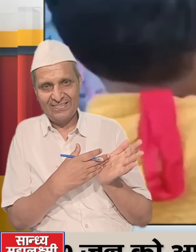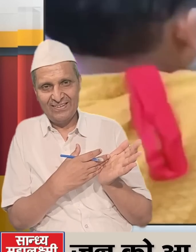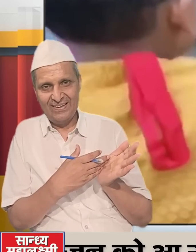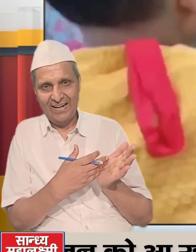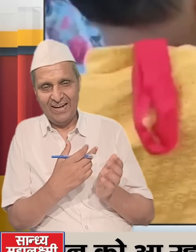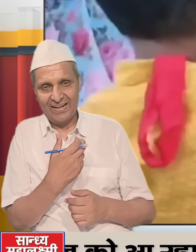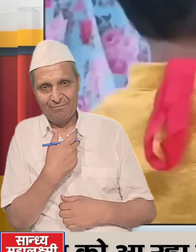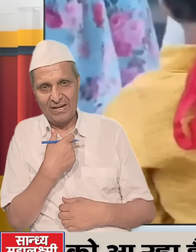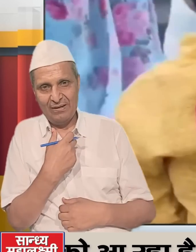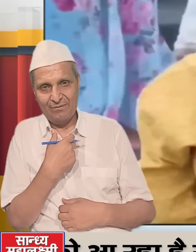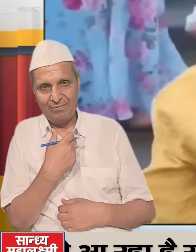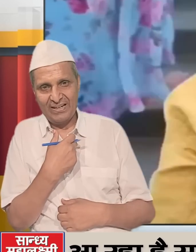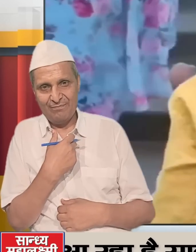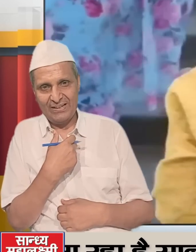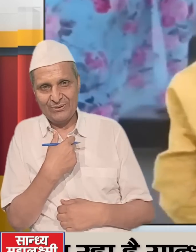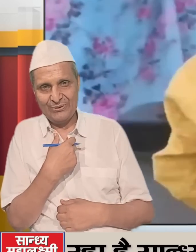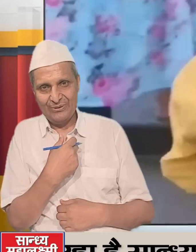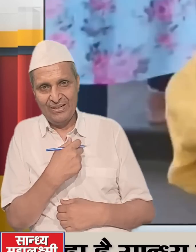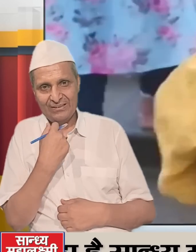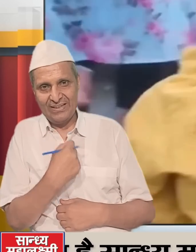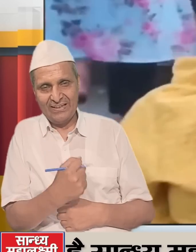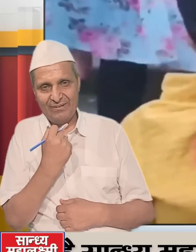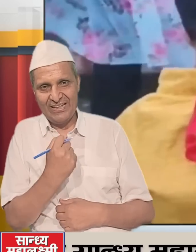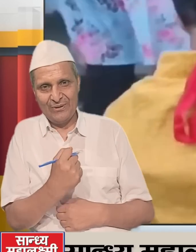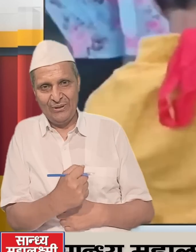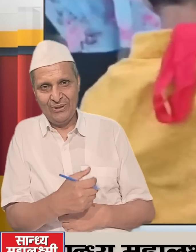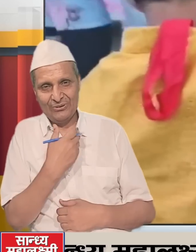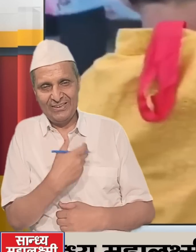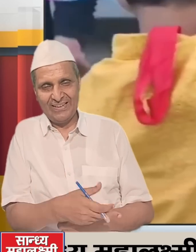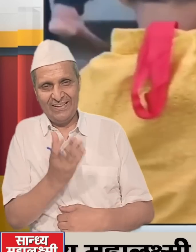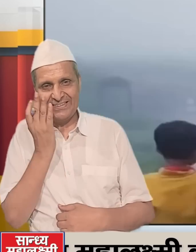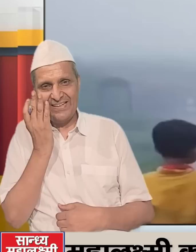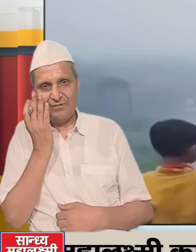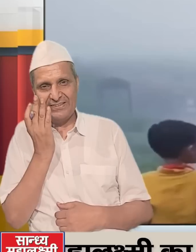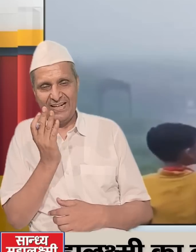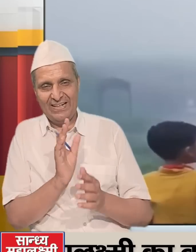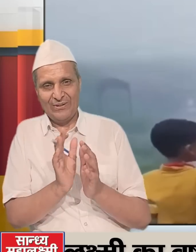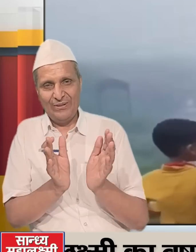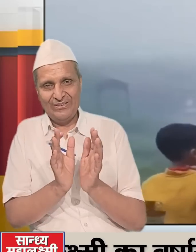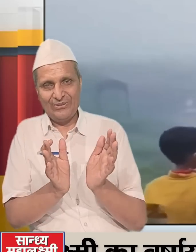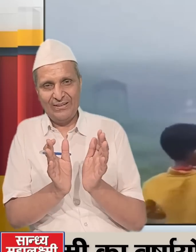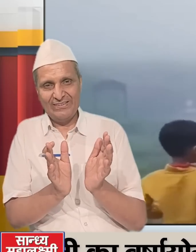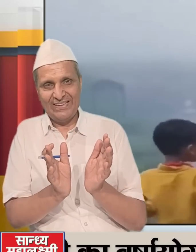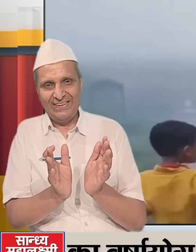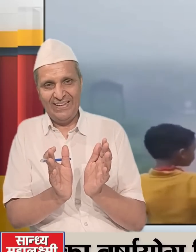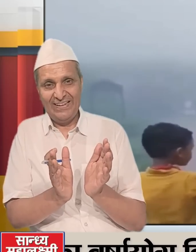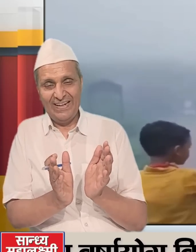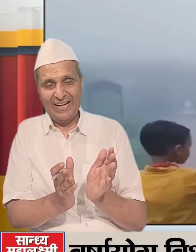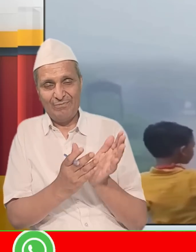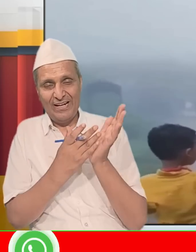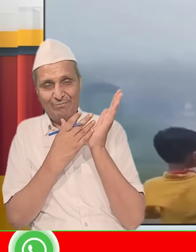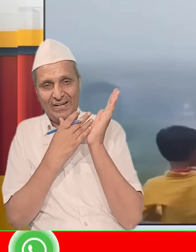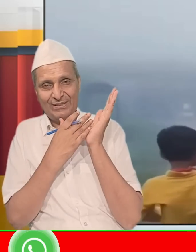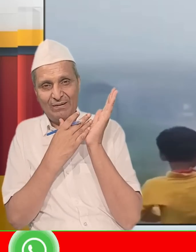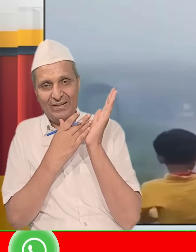साहस। अगर मन में पक्की बात हो, तक के विचार हो, तो शिखर जी की 27वीं वंदना कोई छोटी बन जाती है।